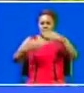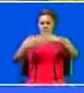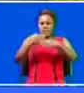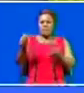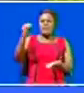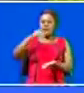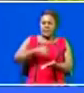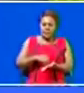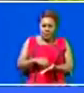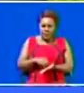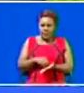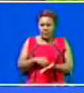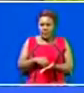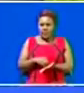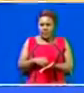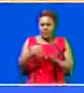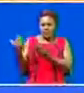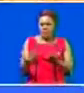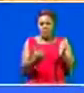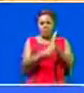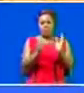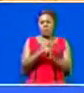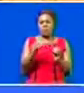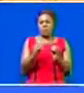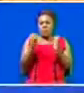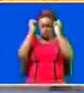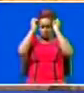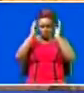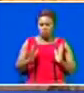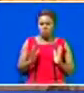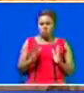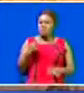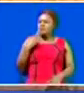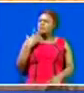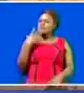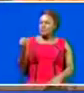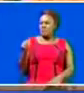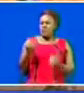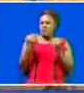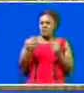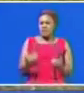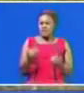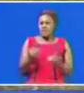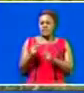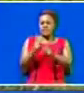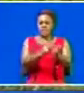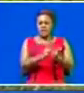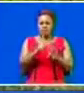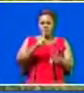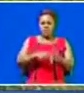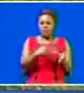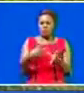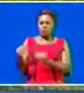ndio isilete shida baya. Hata hivyo, wanafunzi hao takriban 500 wanahitaji tahadhari zaidi wanapokwenda